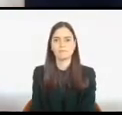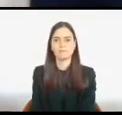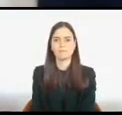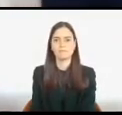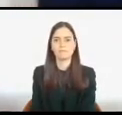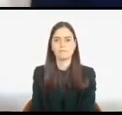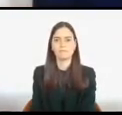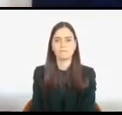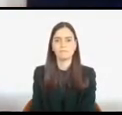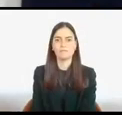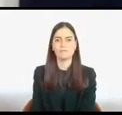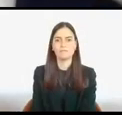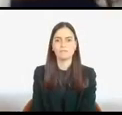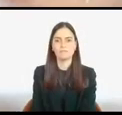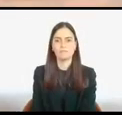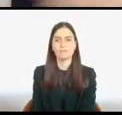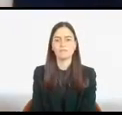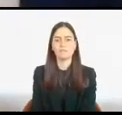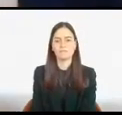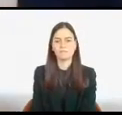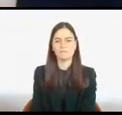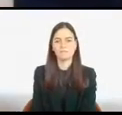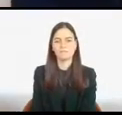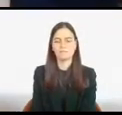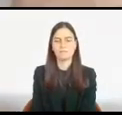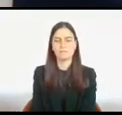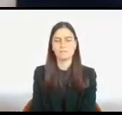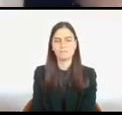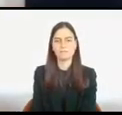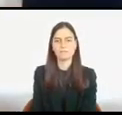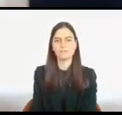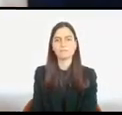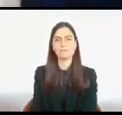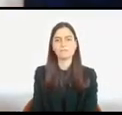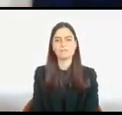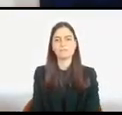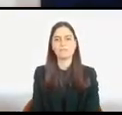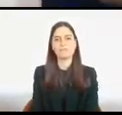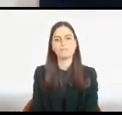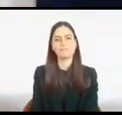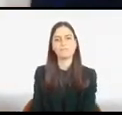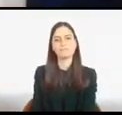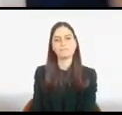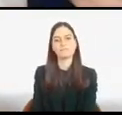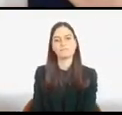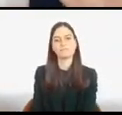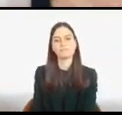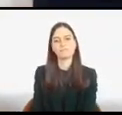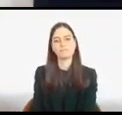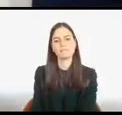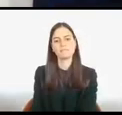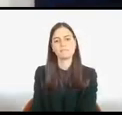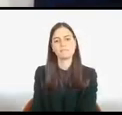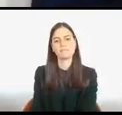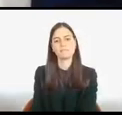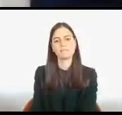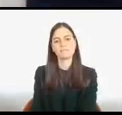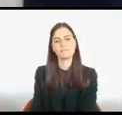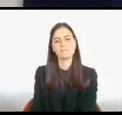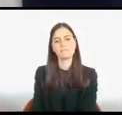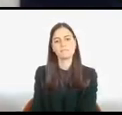le rachat tôt et duré, qui effectivement, jouant sur deux paramètres, entraînera un coût plus